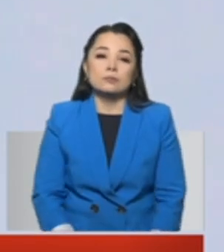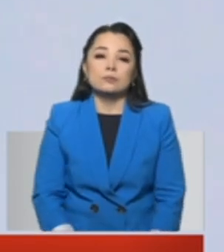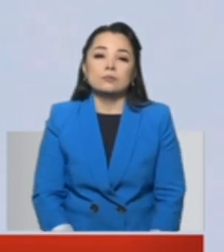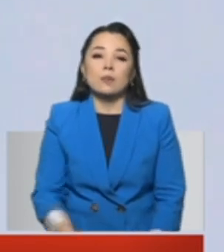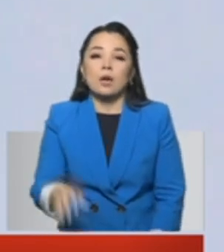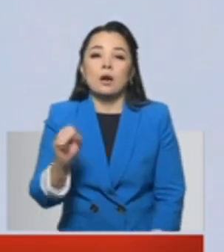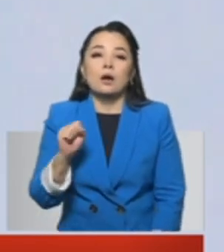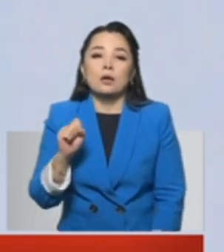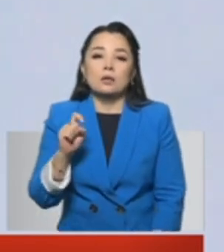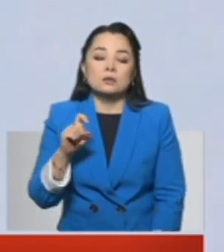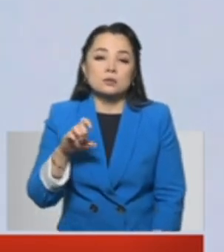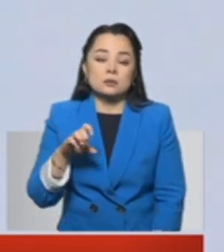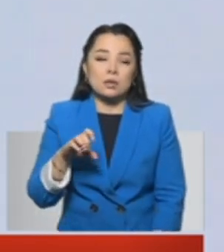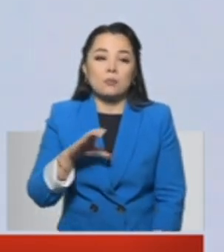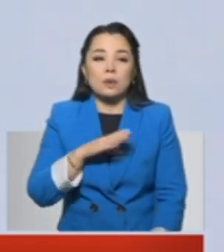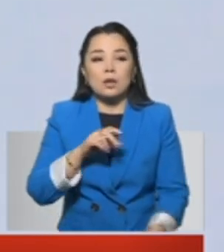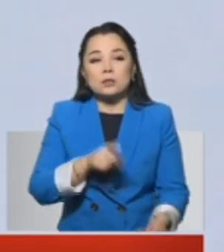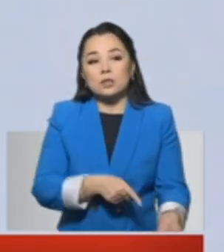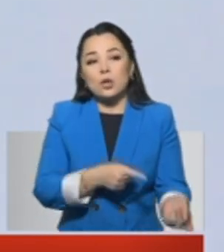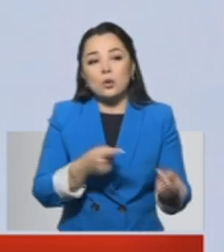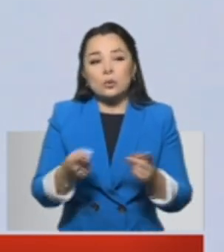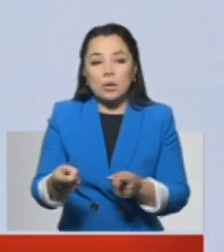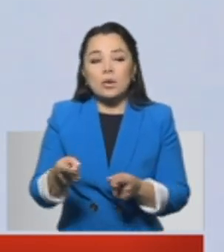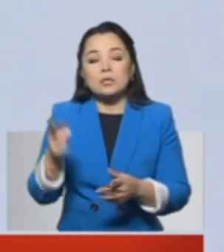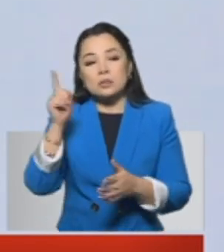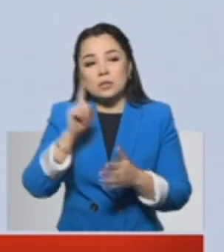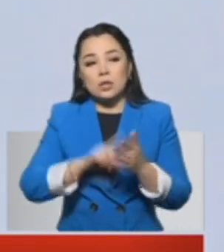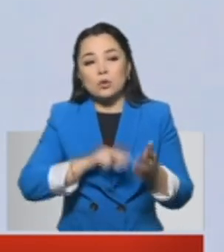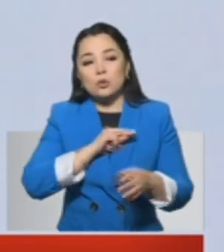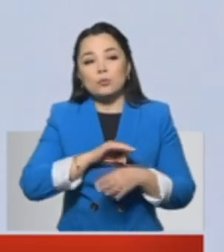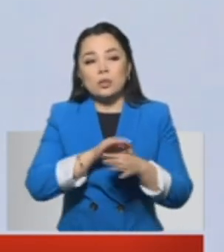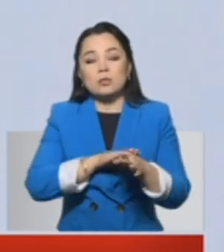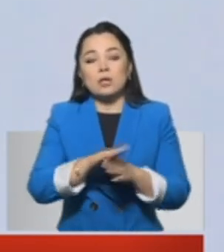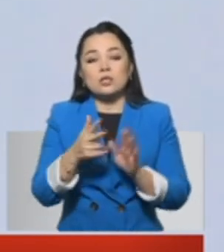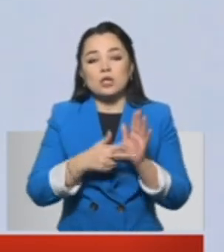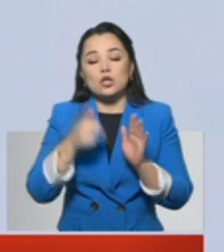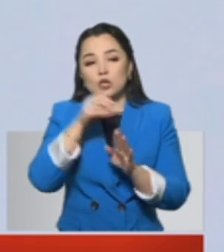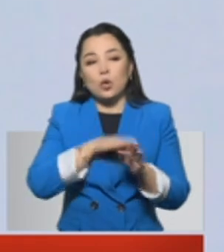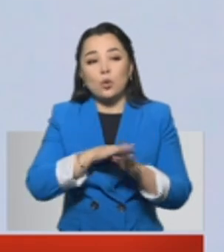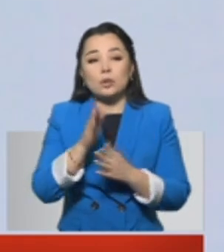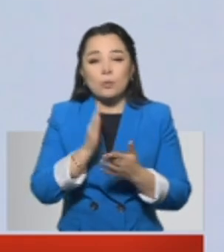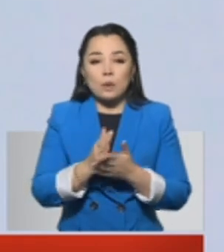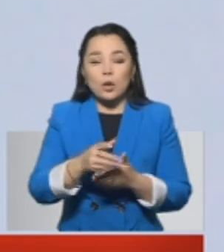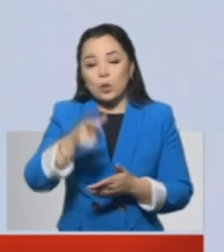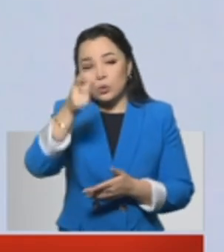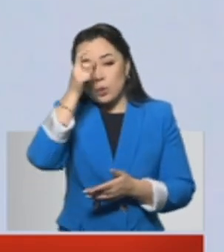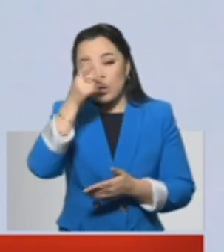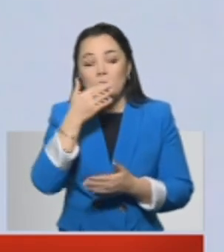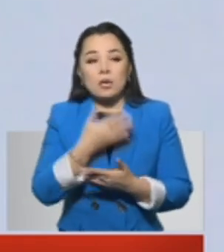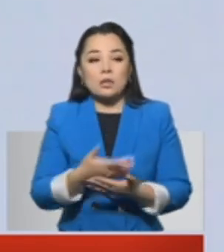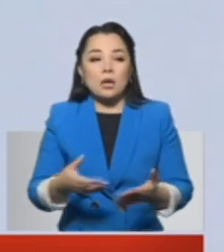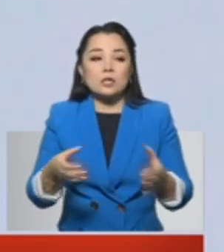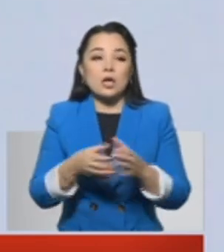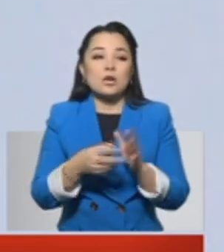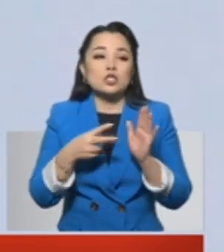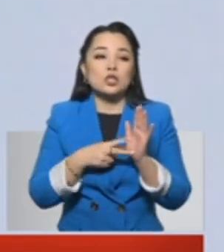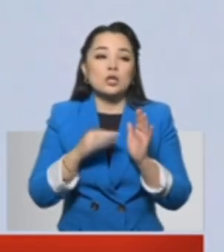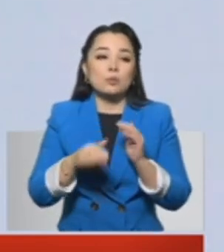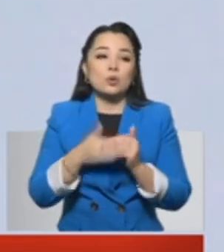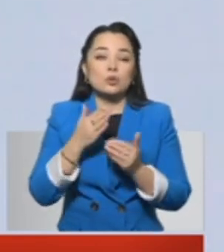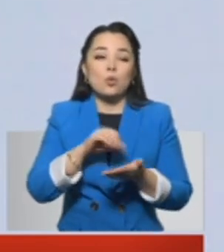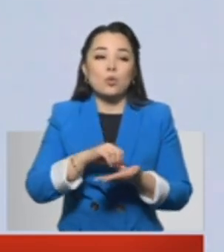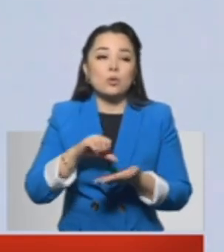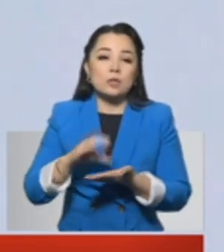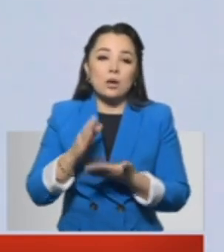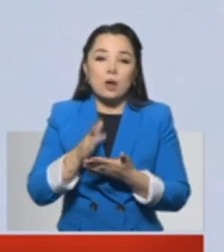Ахысқа түріктерінің Қазақстанға қоныс аударғанына 80 жыл толды. Шымкент қаласында тұратын түрік этносының 7000-ға жуық өкілі осы